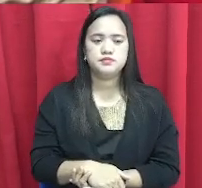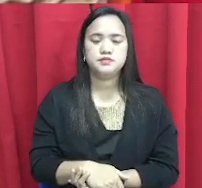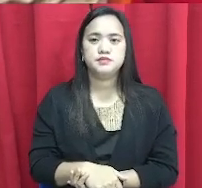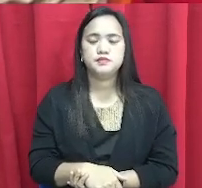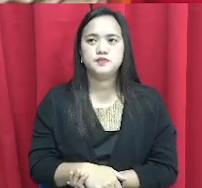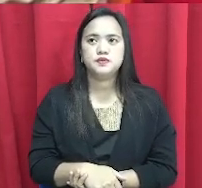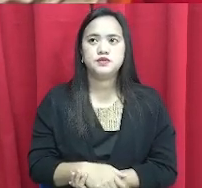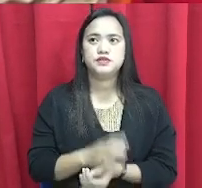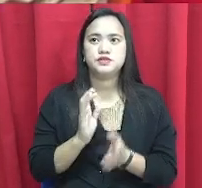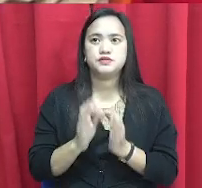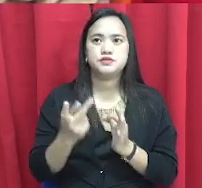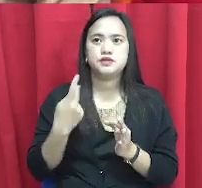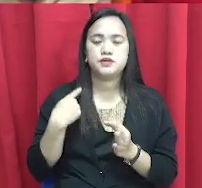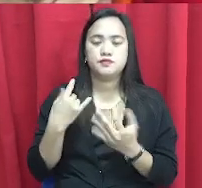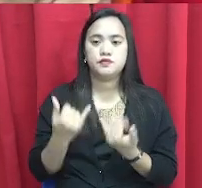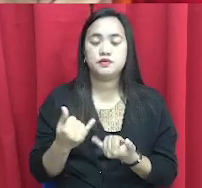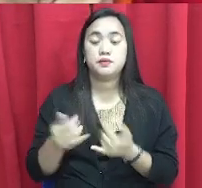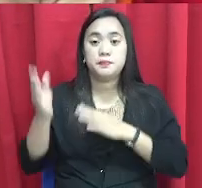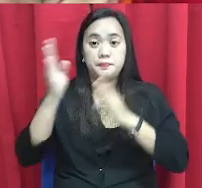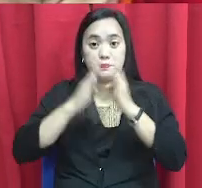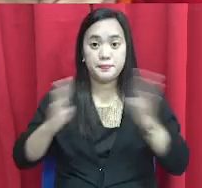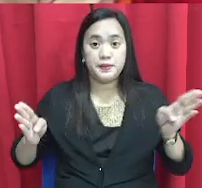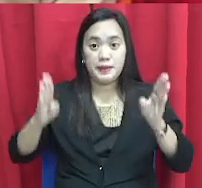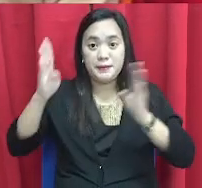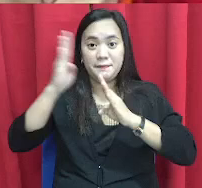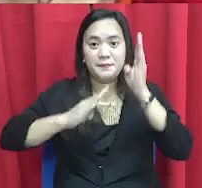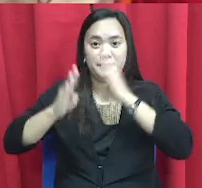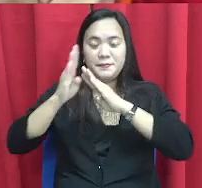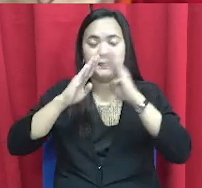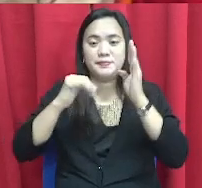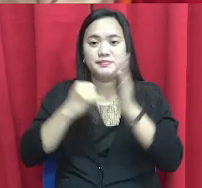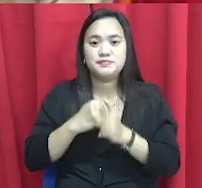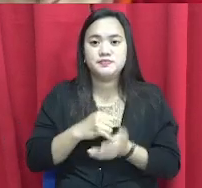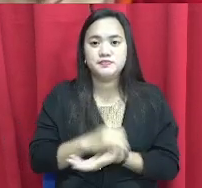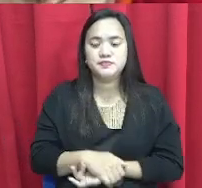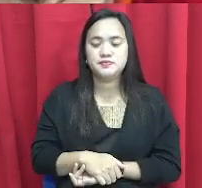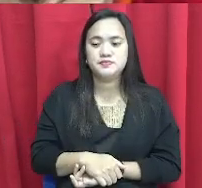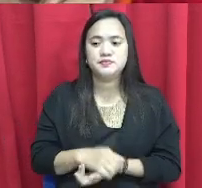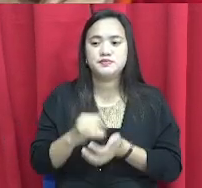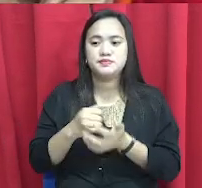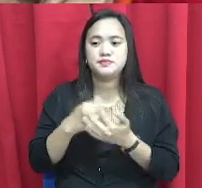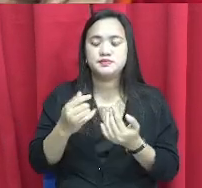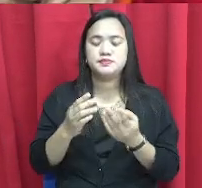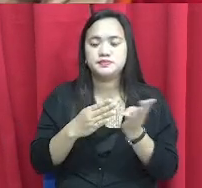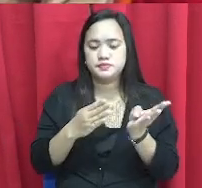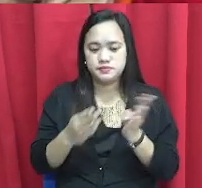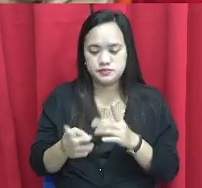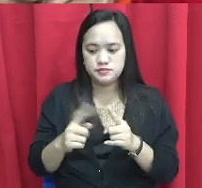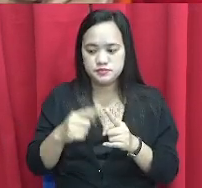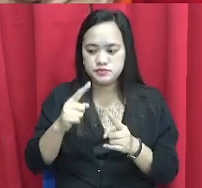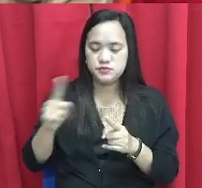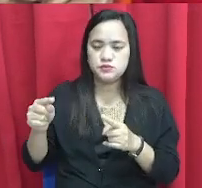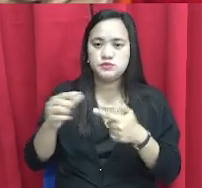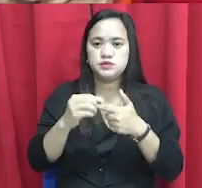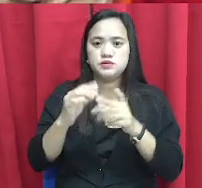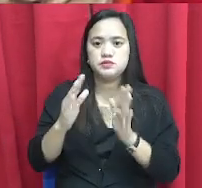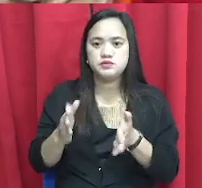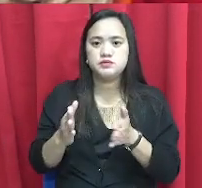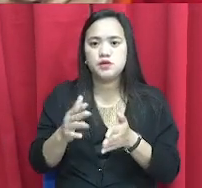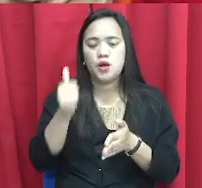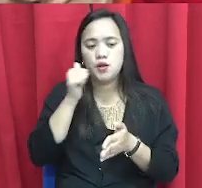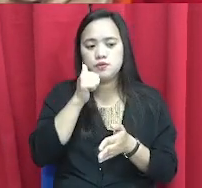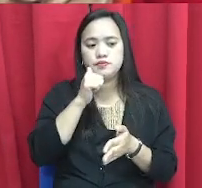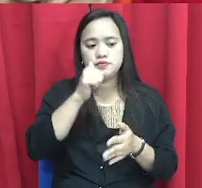pag nag nagkaroon man ng problema sa isang pamilya lagi mga kapatid babalik pa rin yan sa leader naalala niyo po Hindi naman talaga si